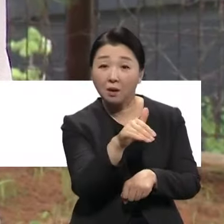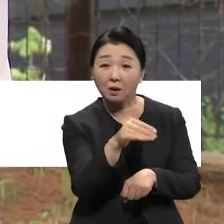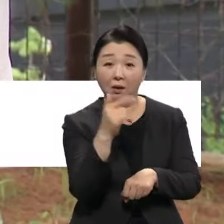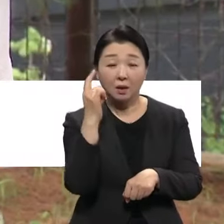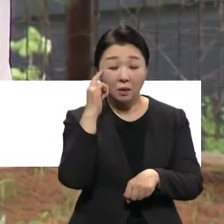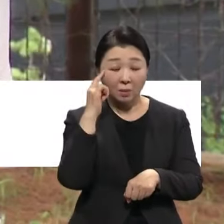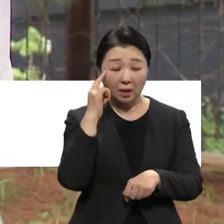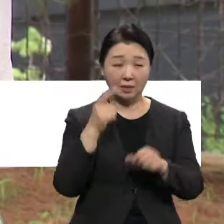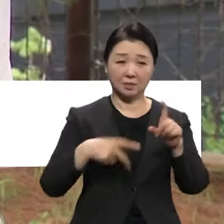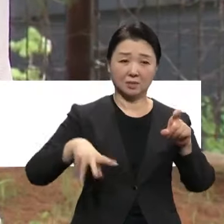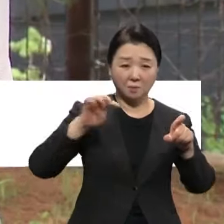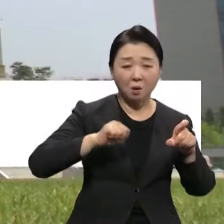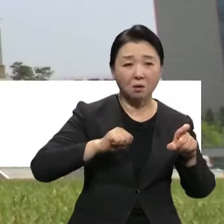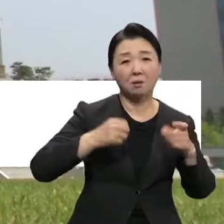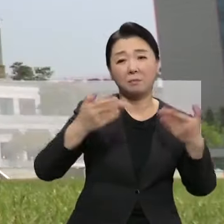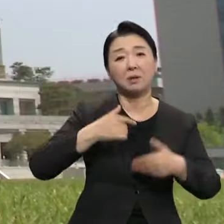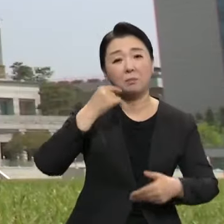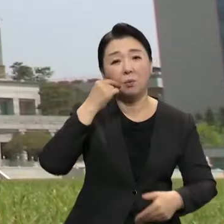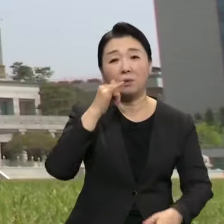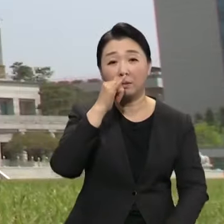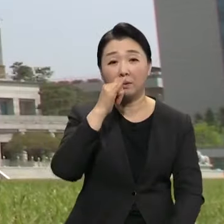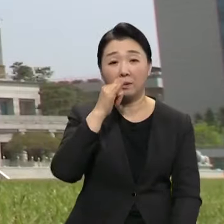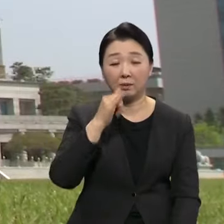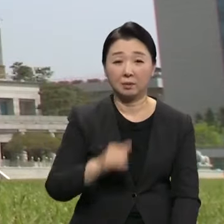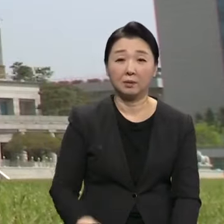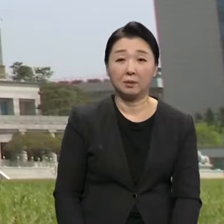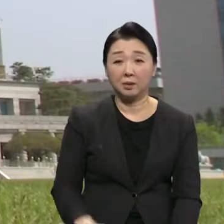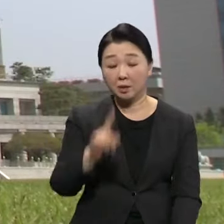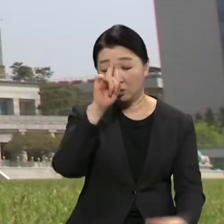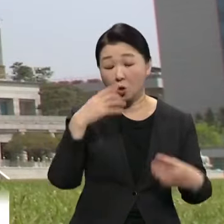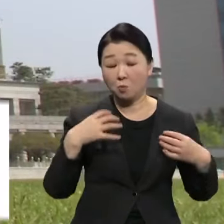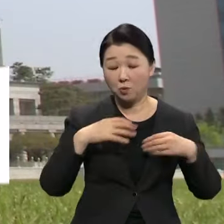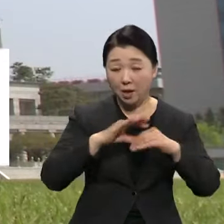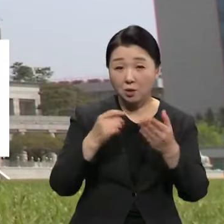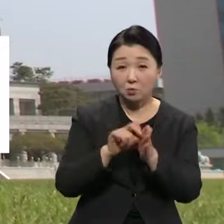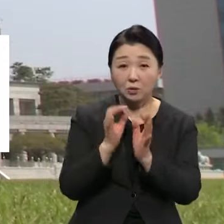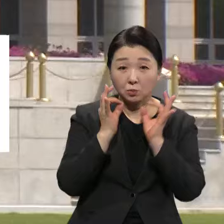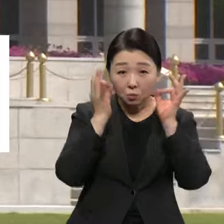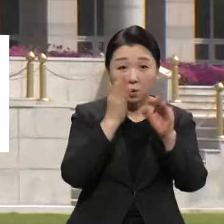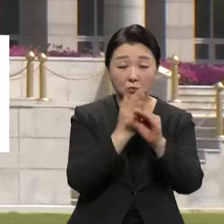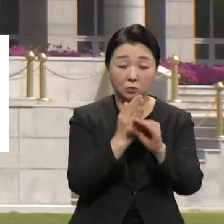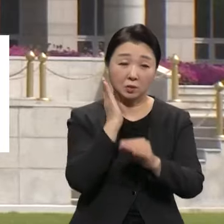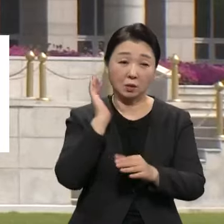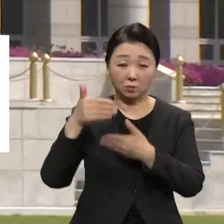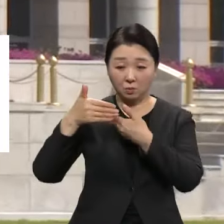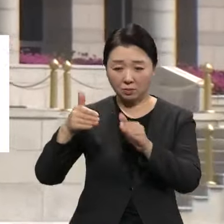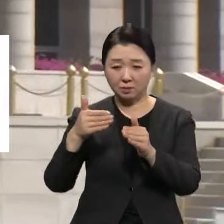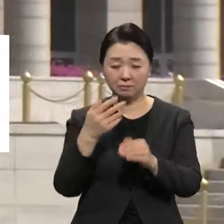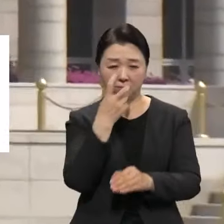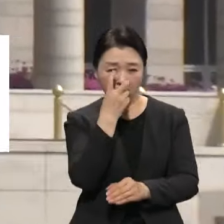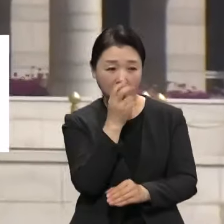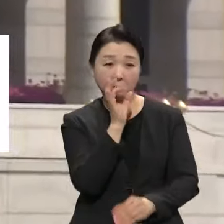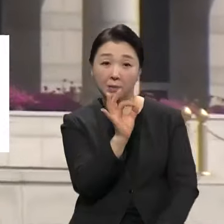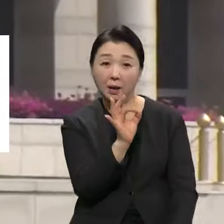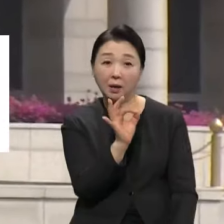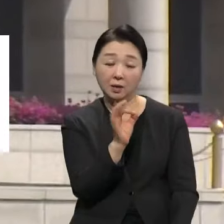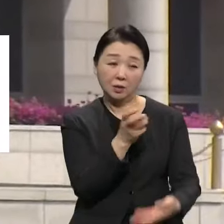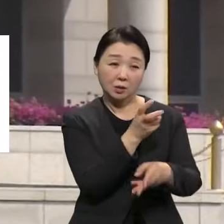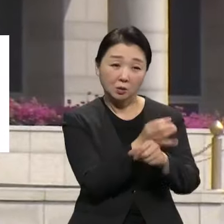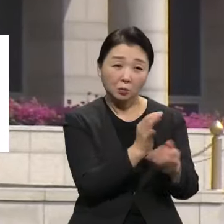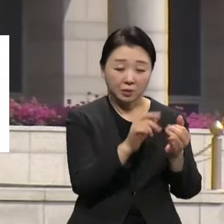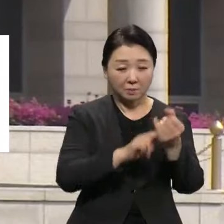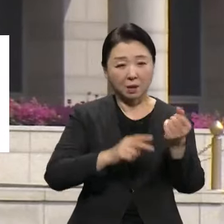많게는 막 10억 가까이도 있고 당국도 대응에 나섰습니다 대통령실은 상황을 예의 주시하면서 소비자와